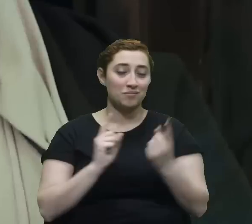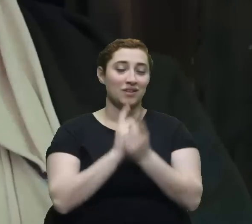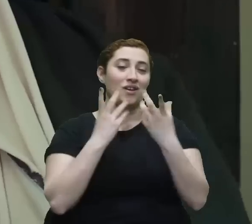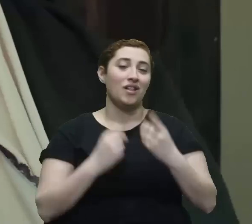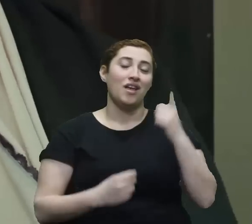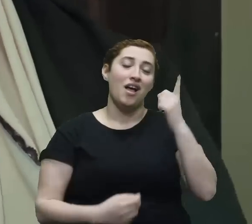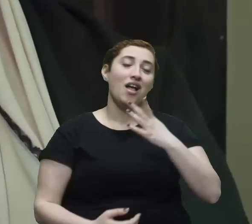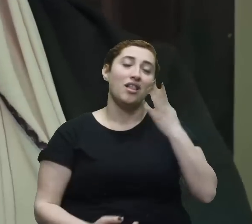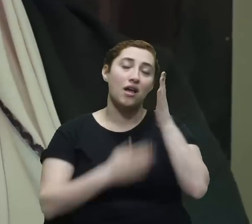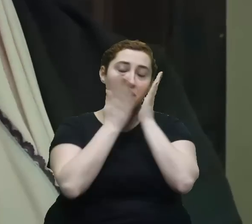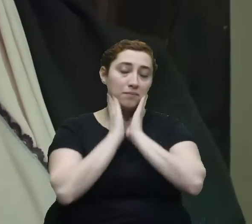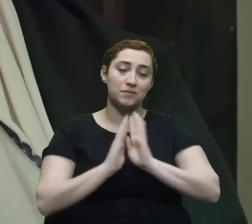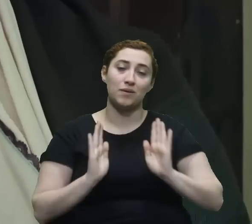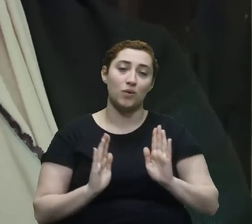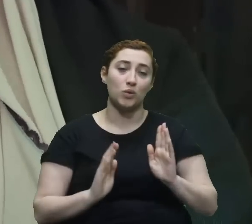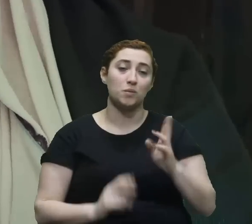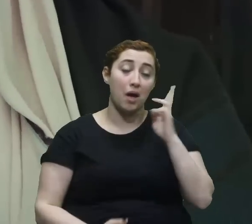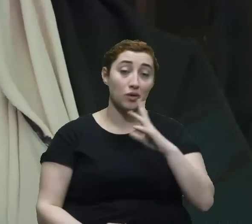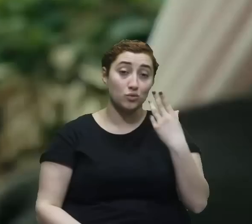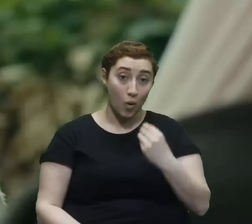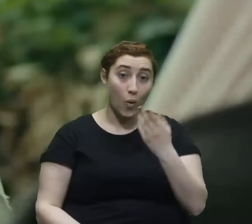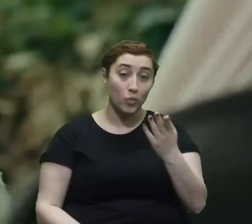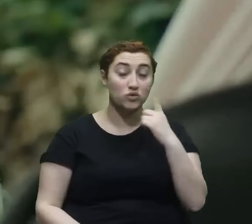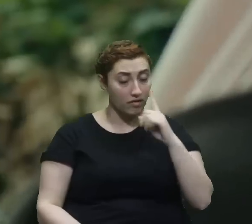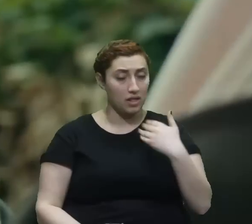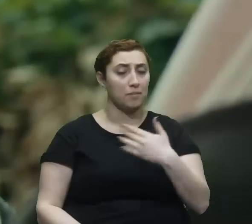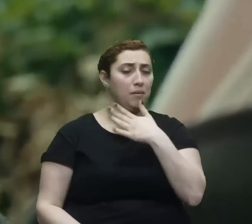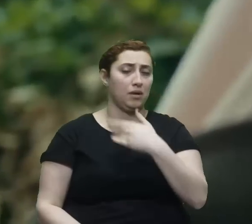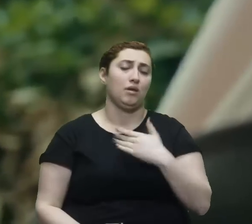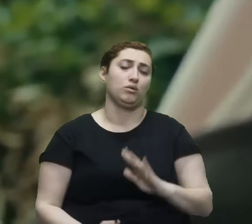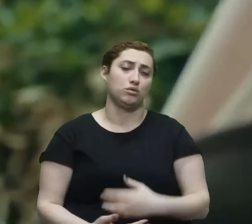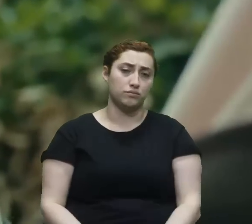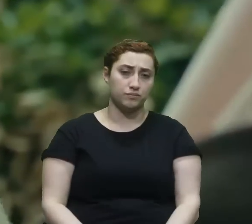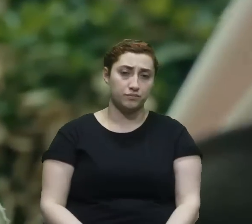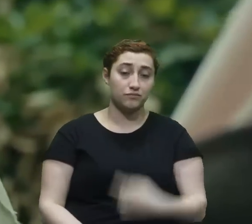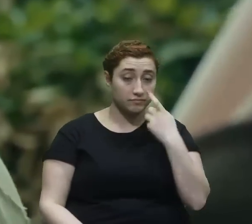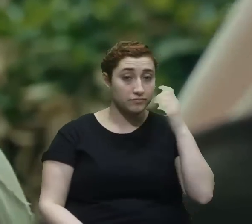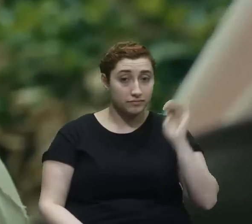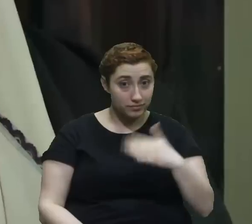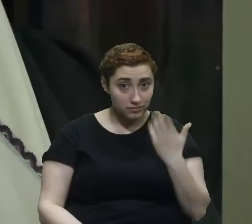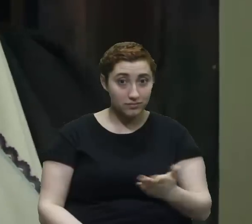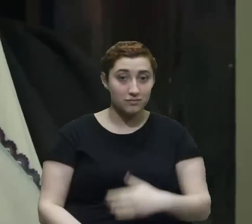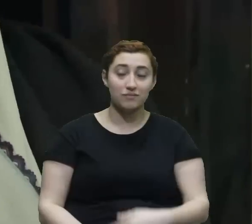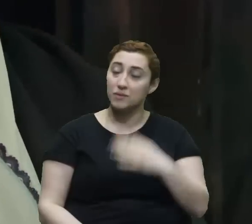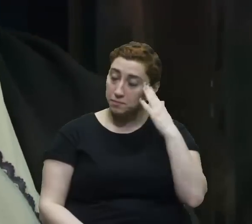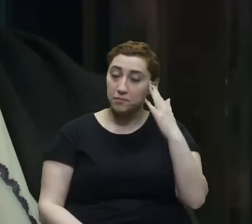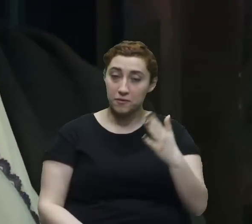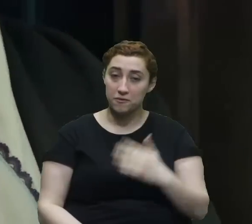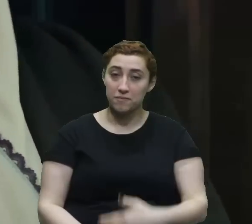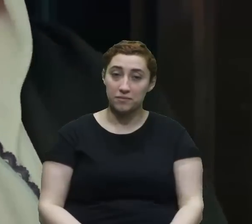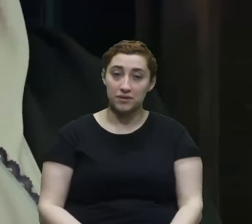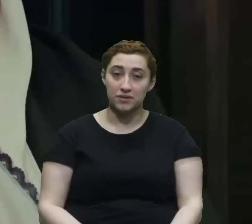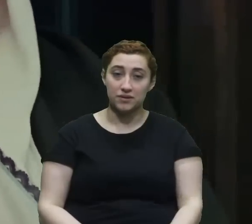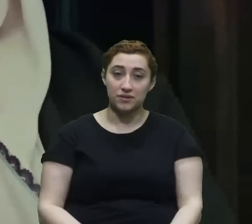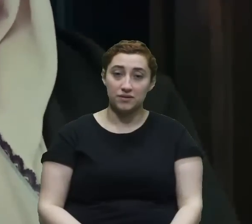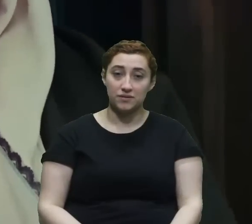kavuşturana Allah'a hamdolsun. Masum olduğunuzu vallahi de billahi de biliyordum. Hoş geldiniz. Hoş bulduk.